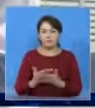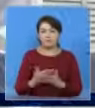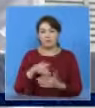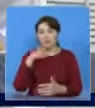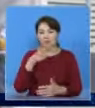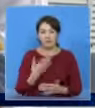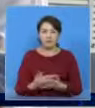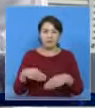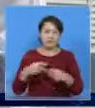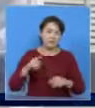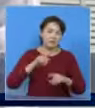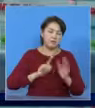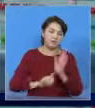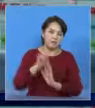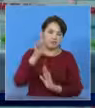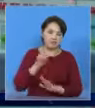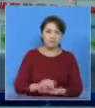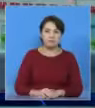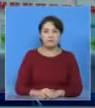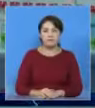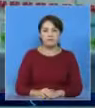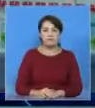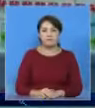церемонии был дан старт.